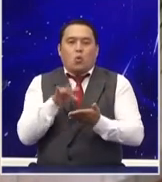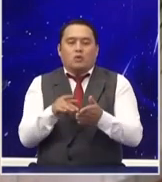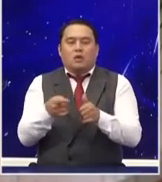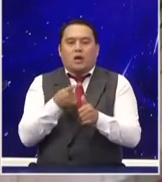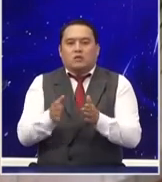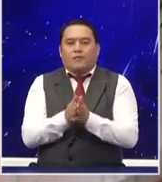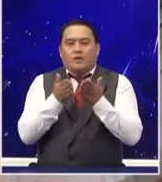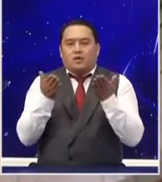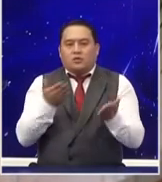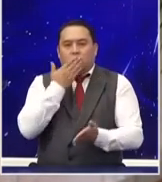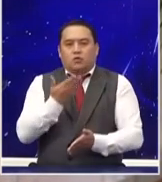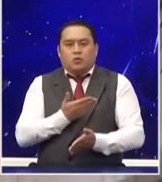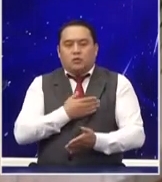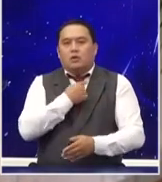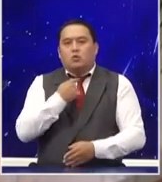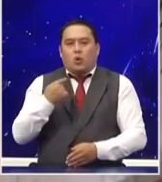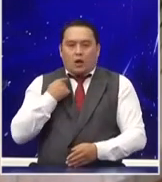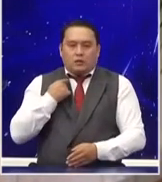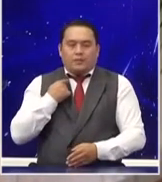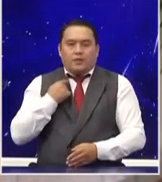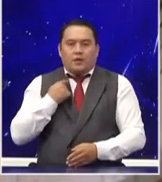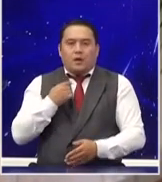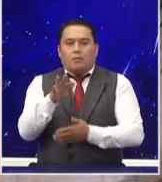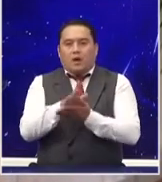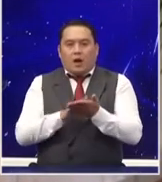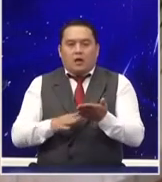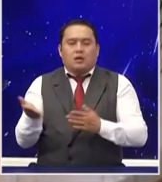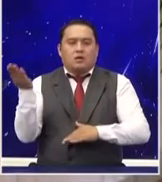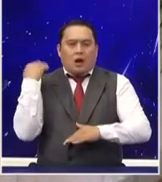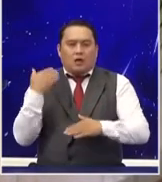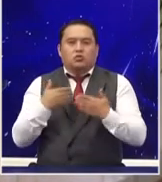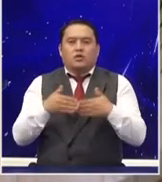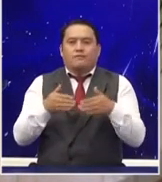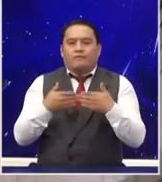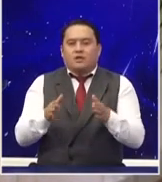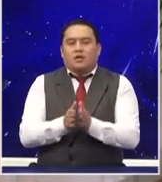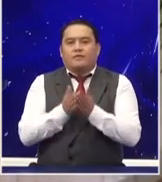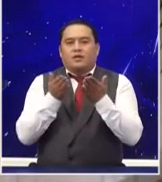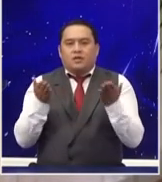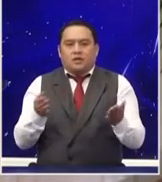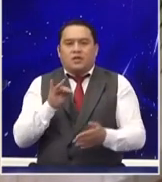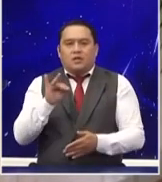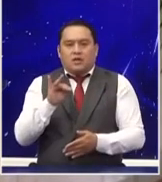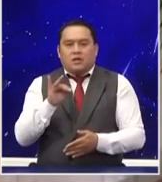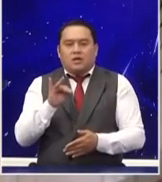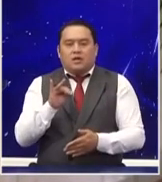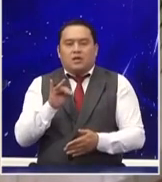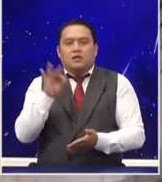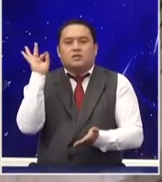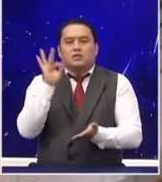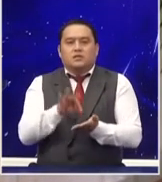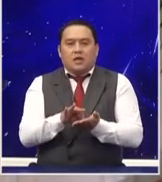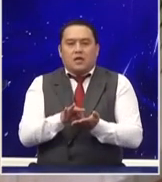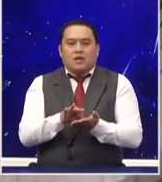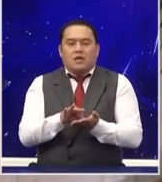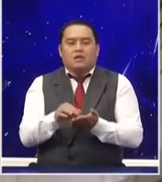Называется она «Сүйікті қалам Талдықорған». Она является продолжением ранее выпущенных книг и преследует в основном цели